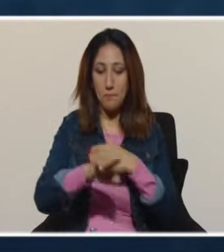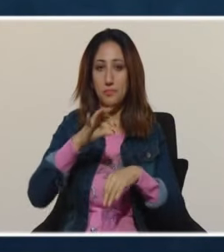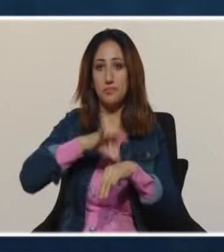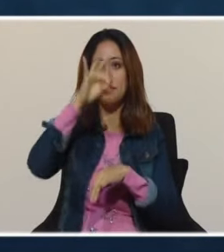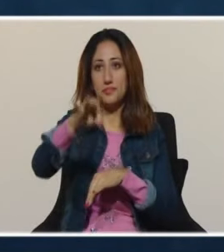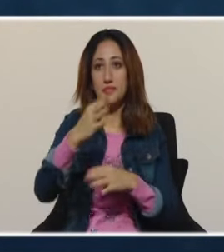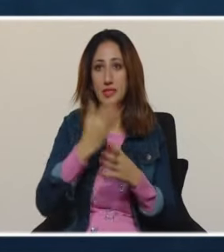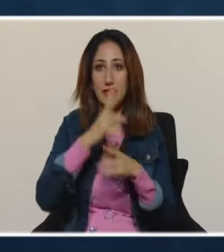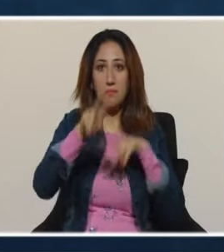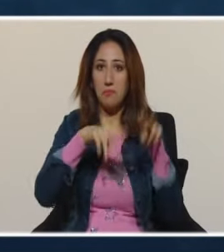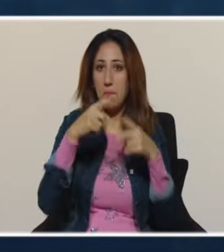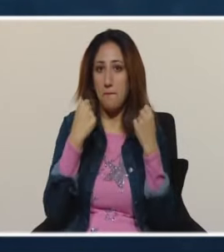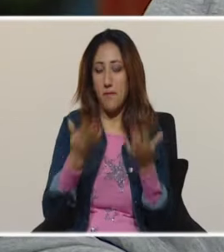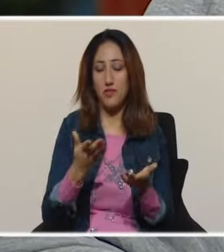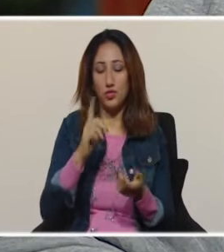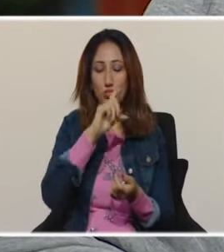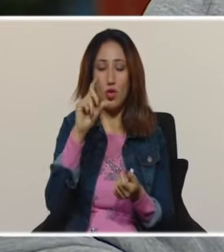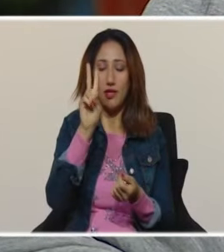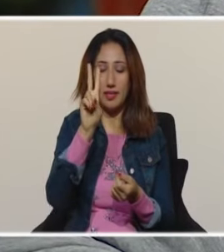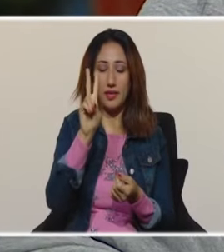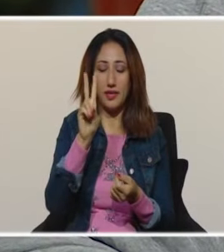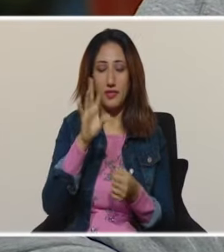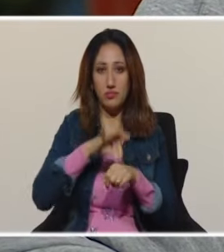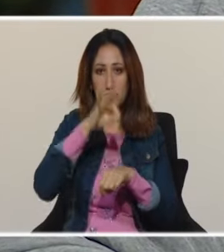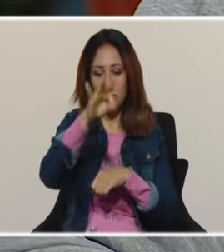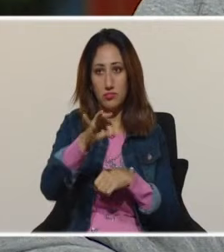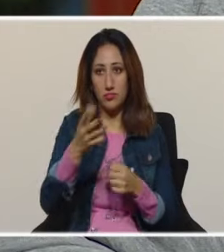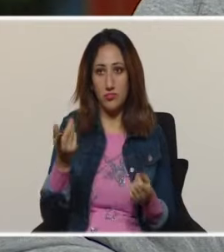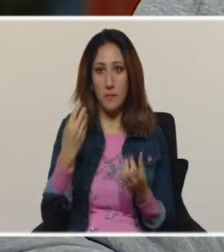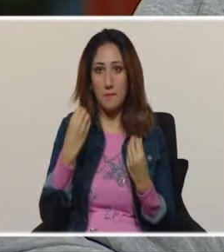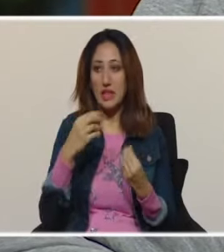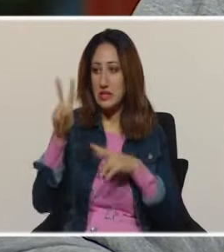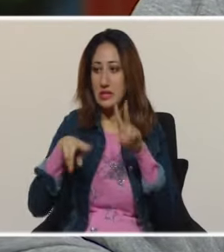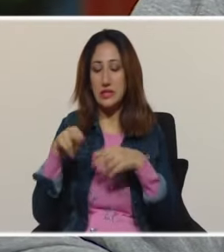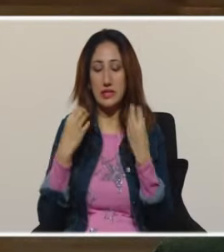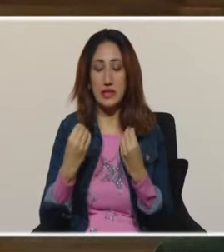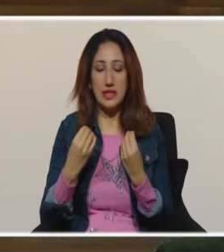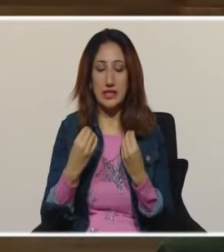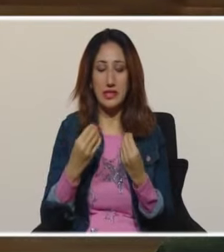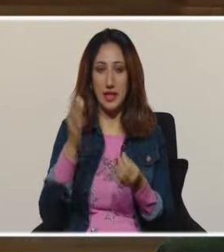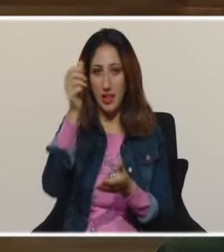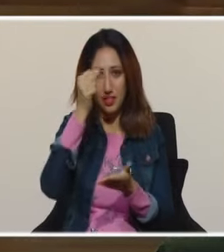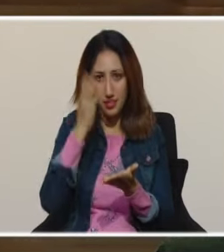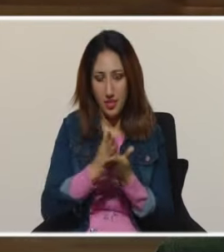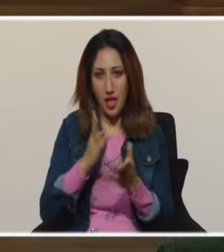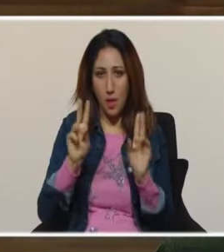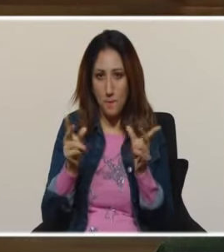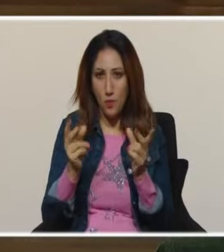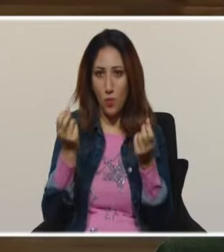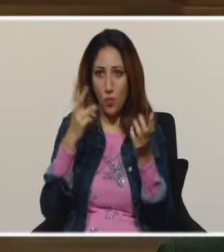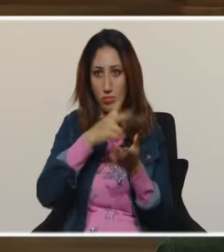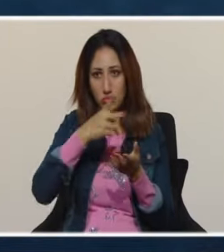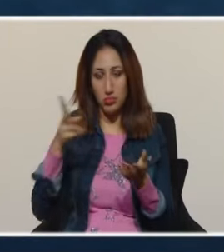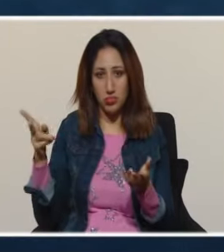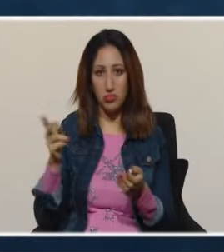الميعاد لشهر 2 اخر شهر 2، وبرضه لسه ربنا ما يسترش. يعني حاسه يا ليلى قد هي بتعمل دور مهم في